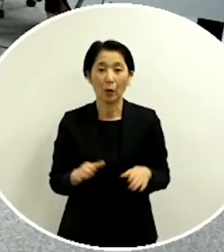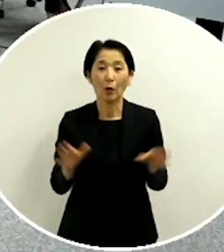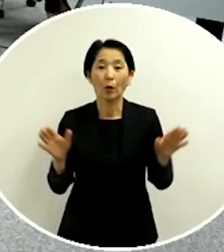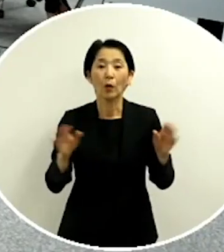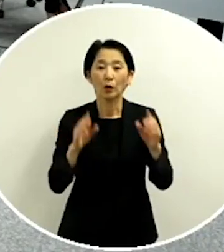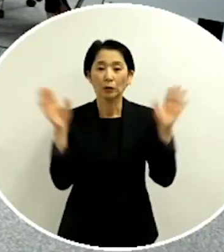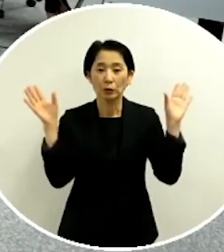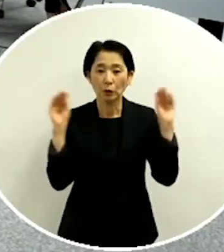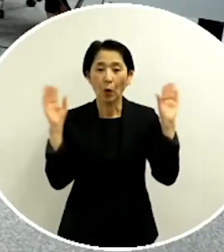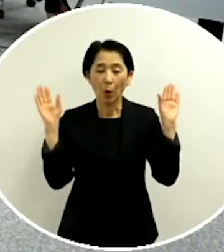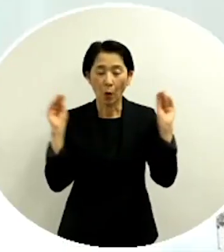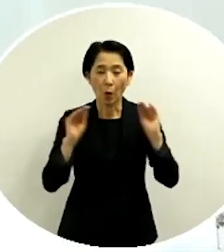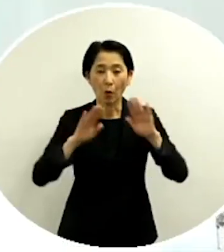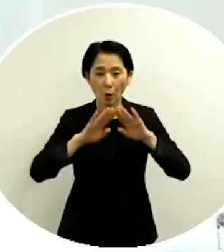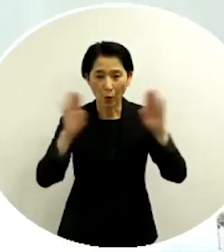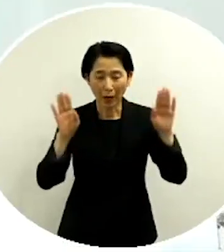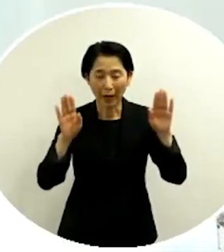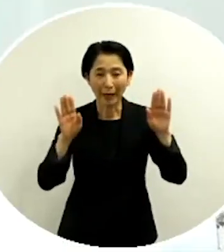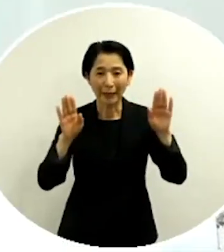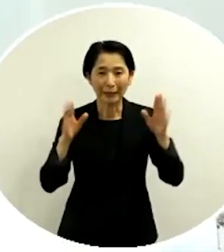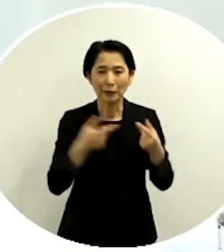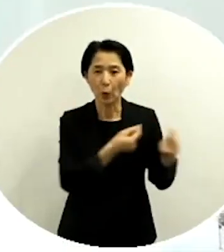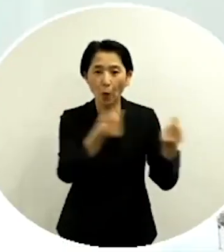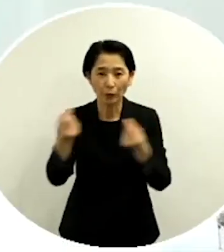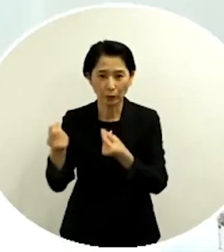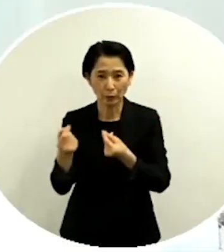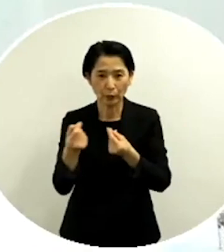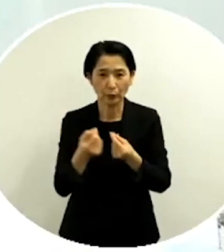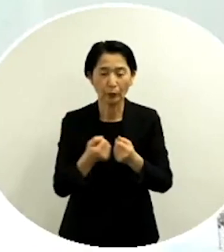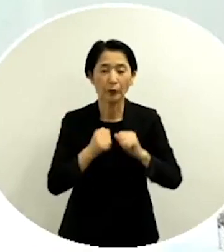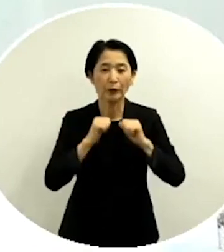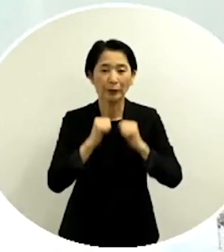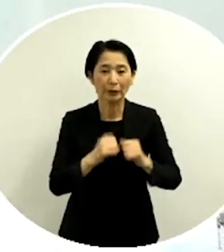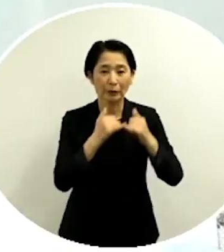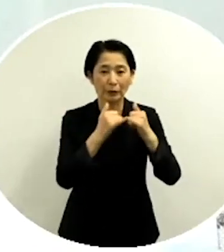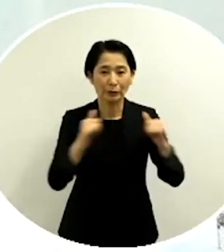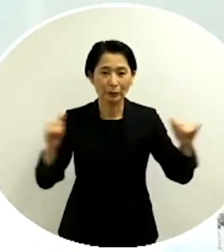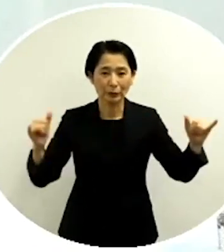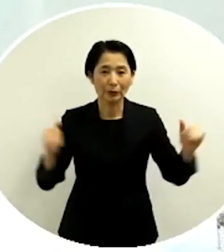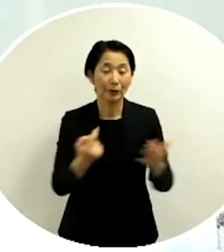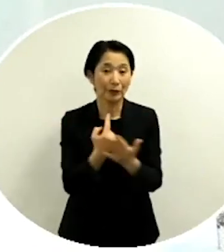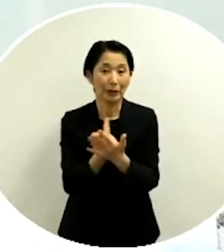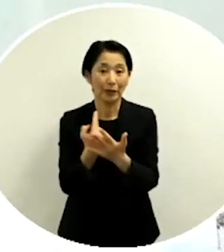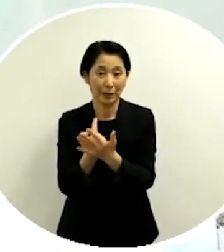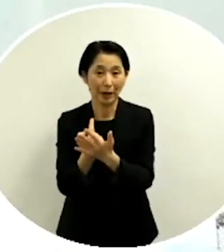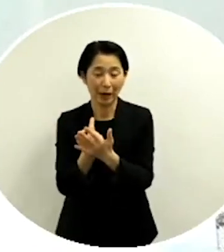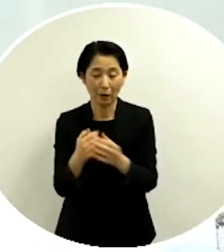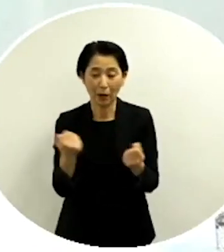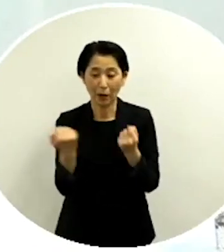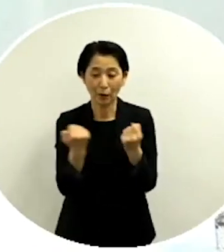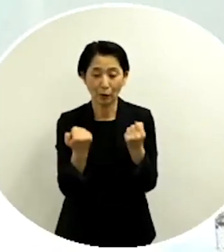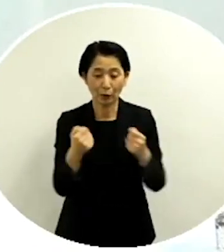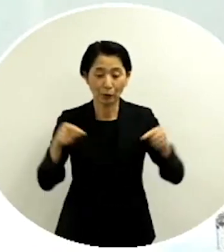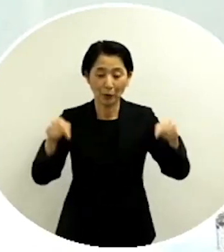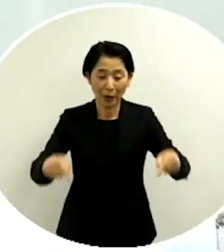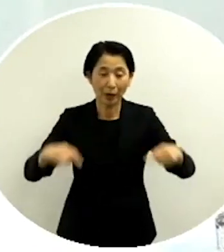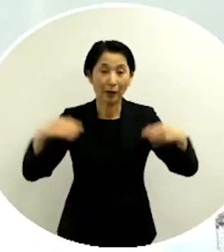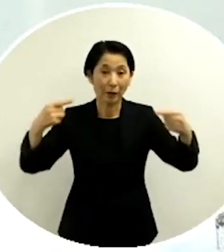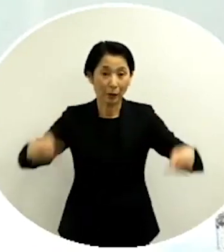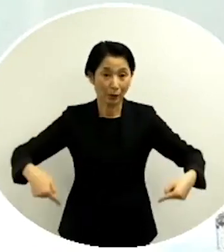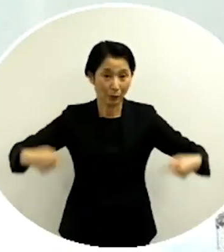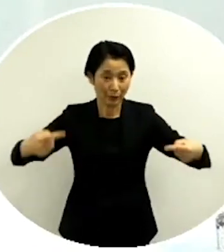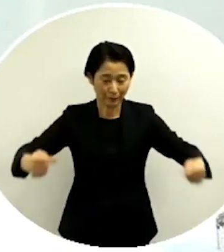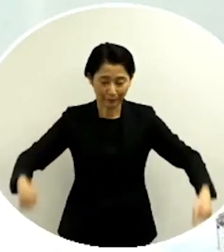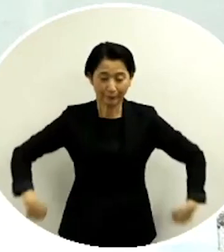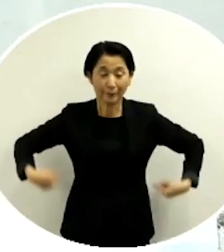情報共有住民参加っていうのはですねまさに私は車の両輪だと思っていますところが